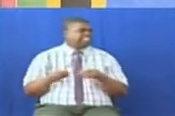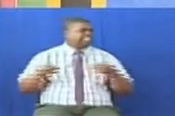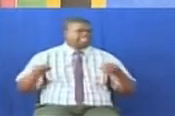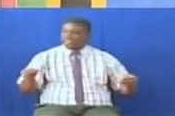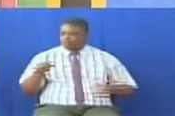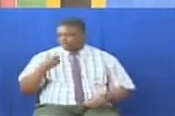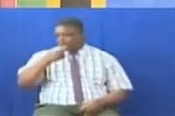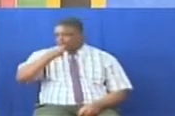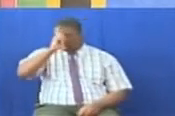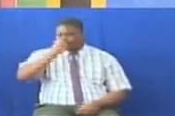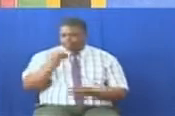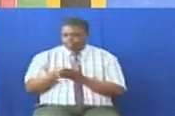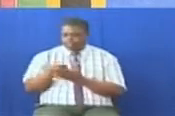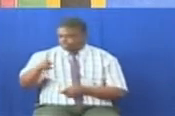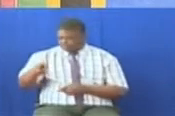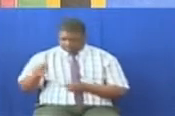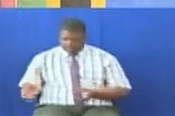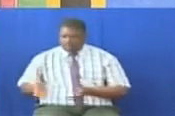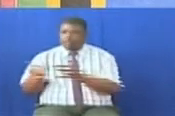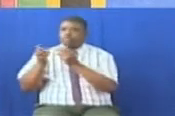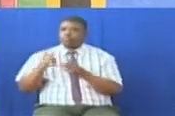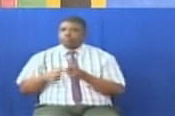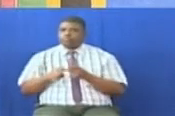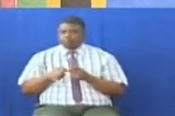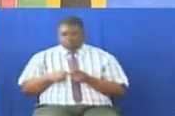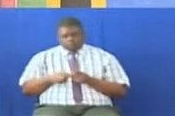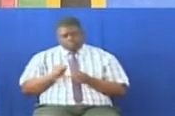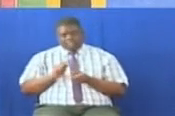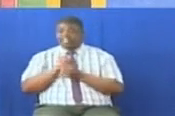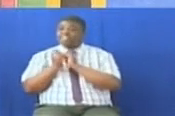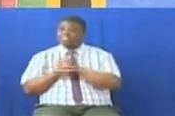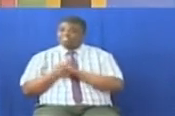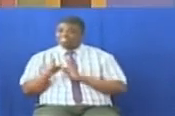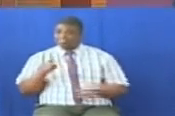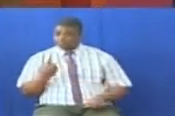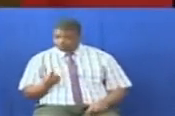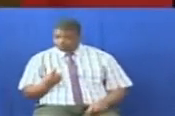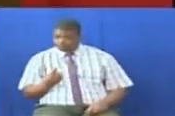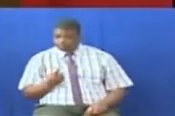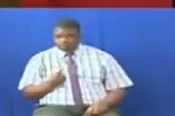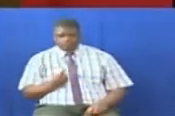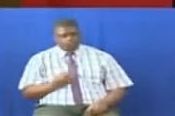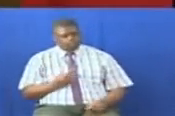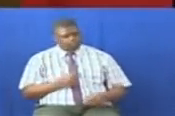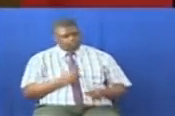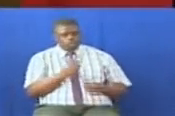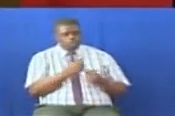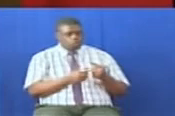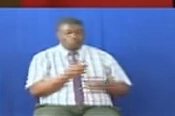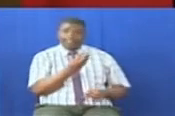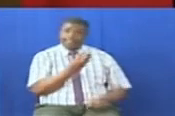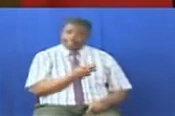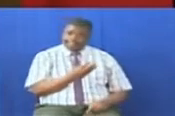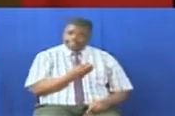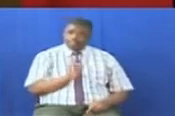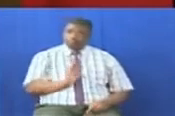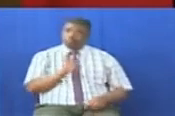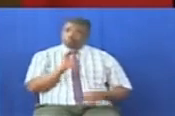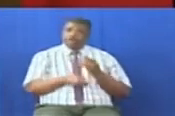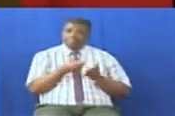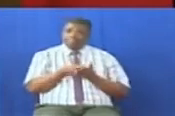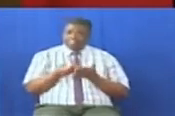mkubwa sana wa fedha hizi za maendeleo. Matafsiri ni kwamba tunapoenda kwenye kota ya nne au mwaka wa fedha unapoisha,